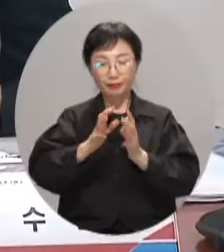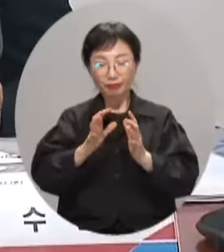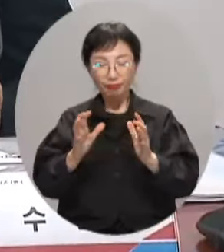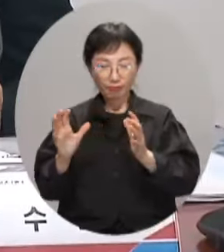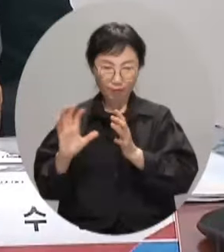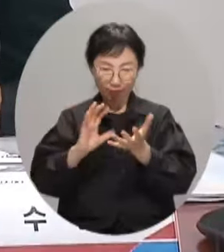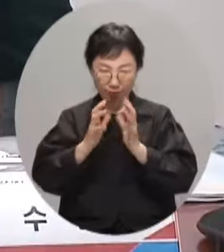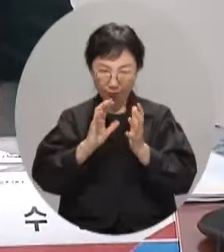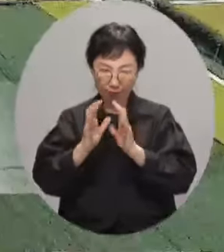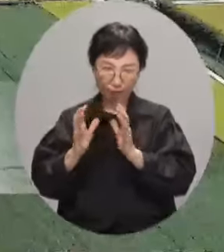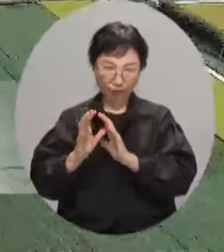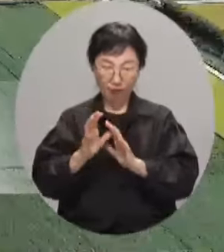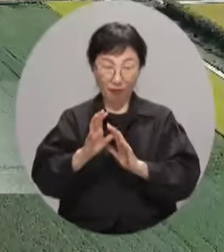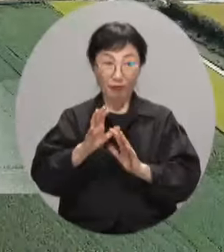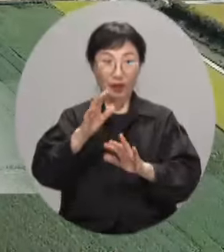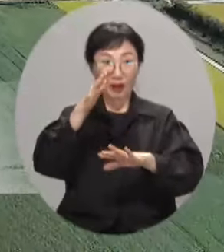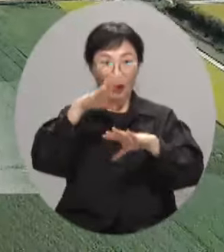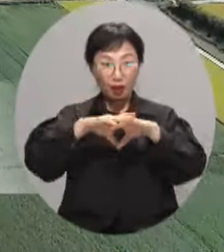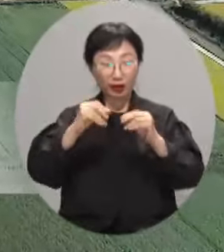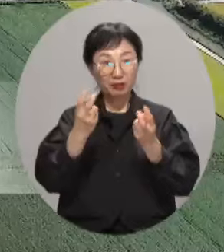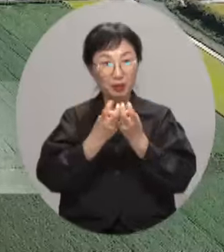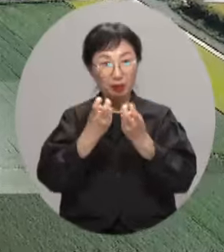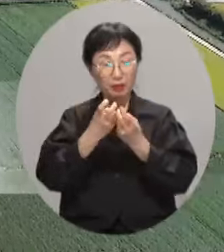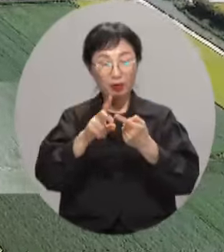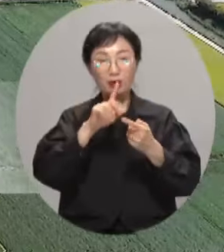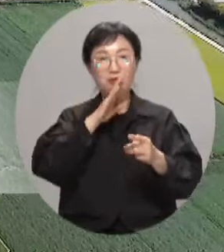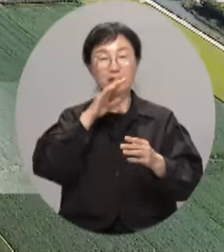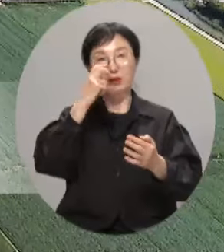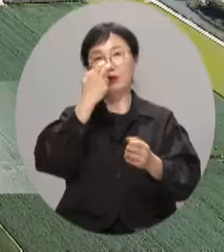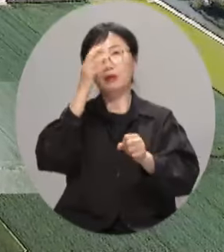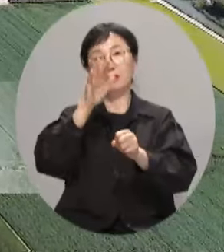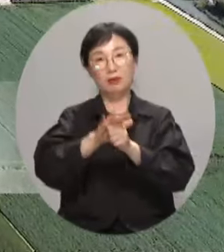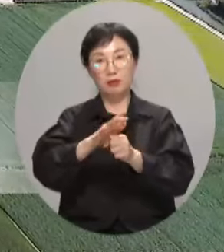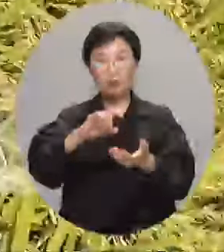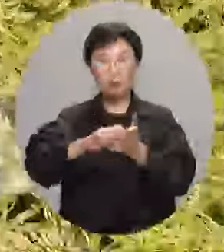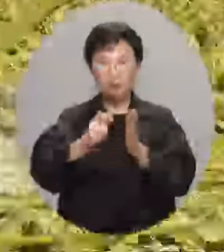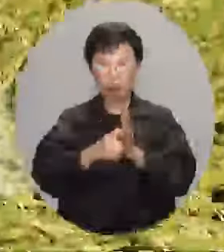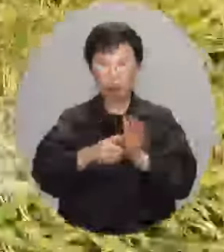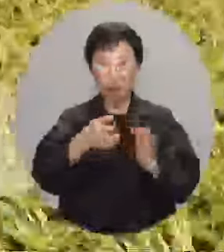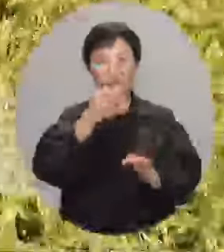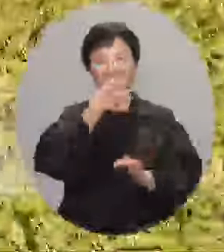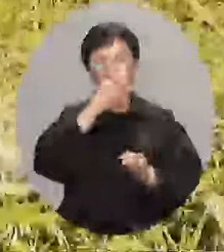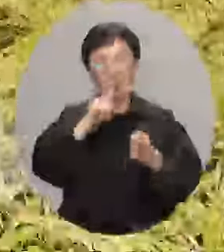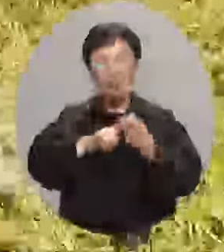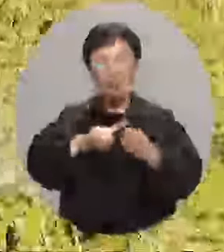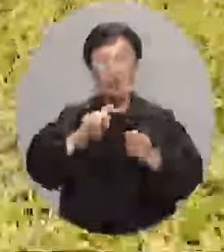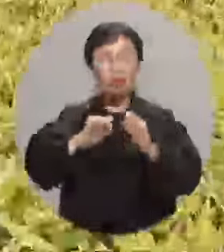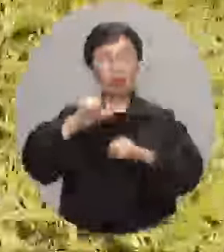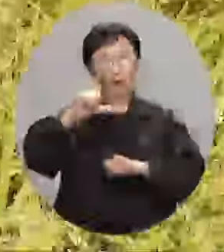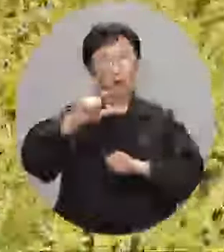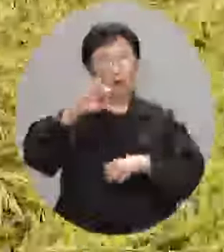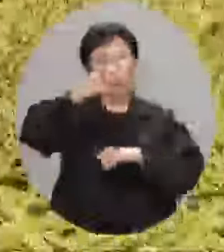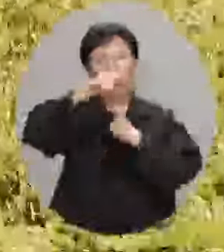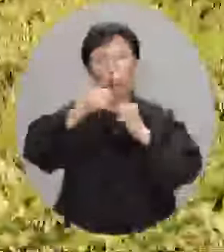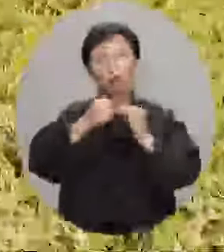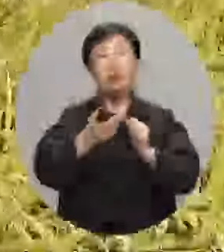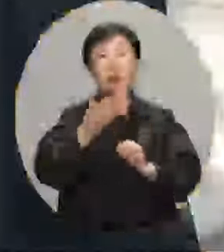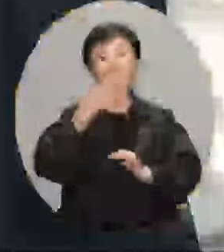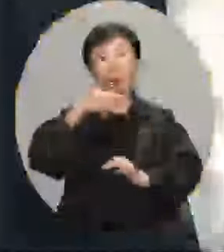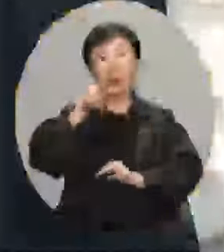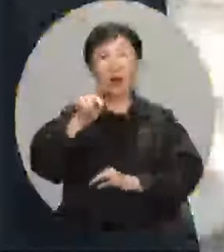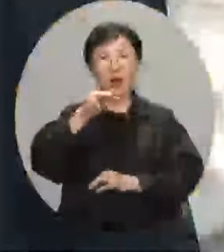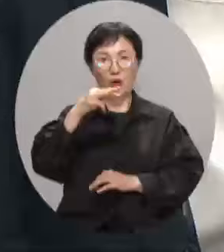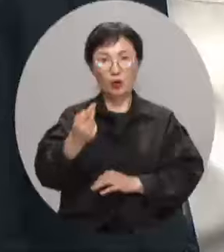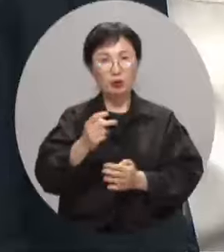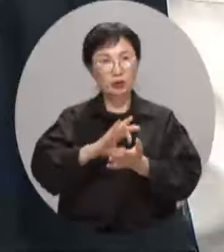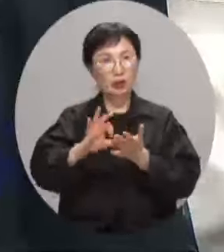대책은 파격적입니다 핵심은 다음 달 수학을 앞둔 해사를 대거 가축 사료용으로 처분하겠다는 것이었습니다